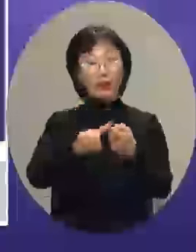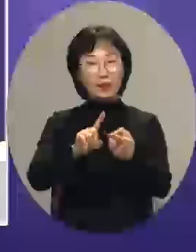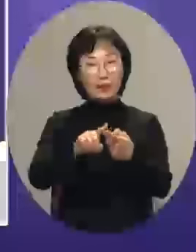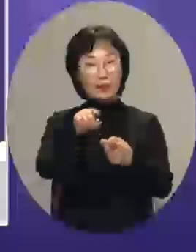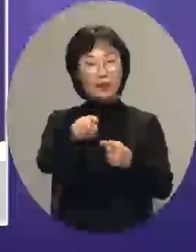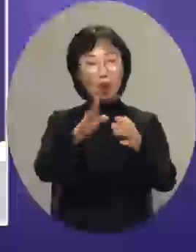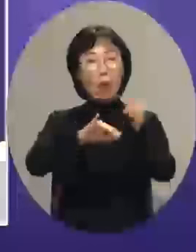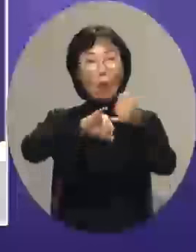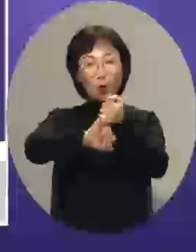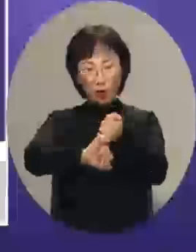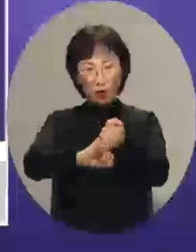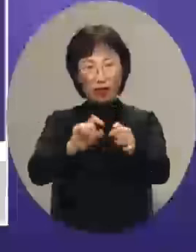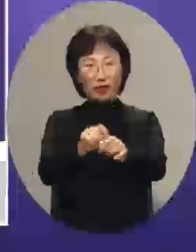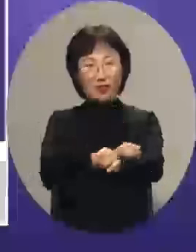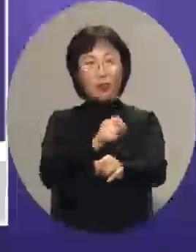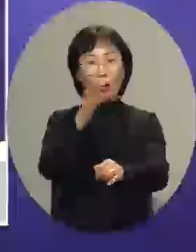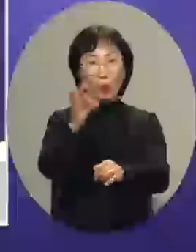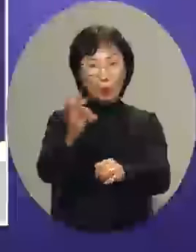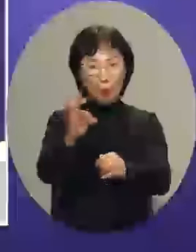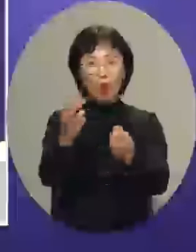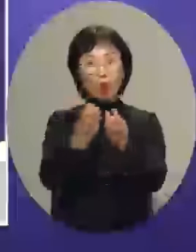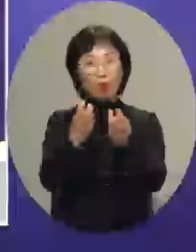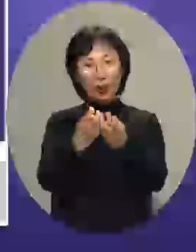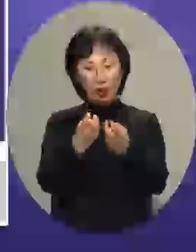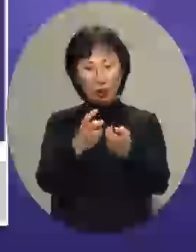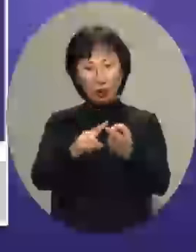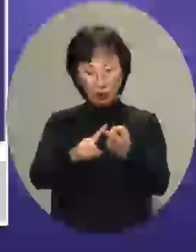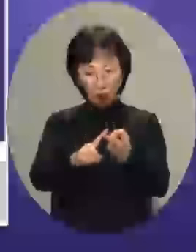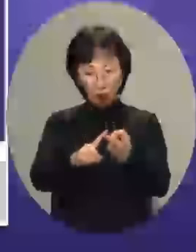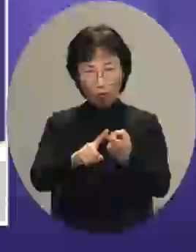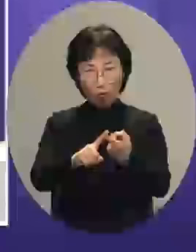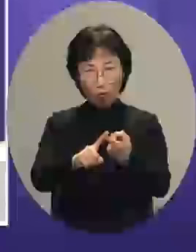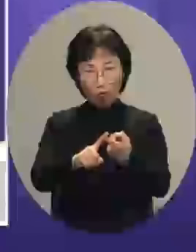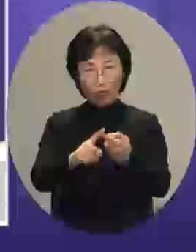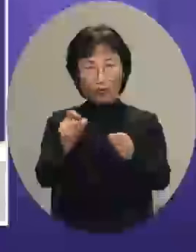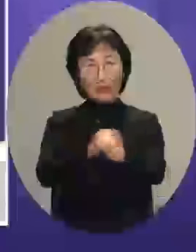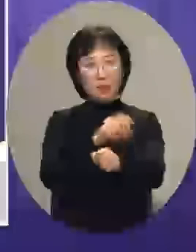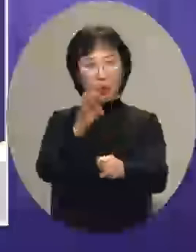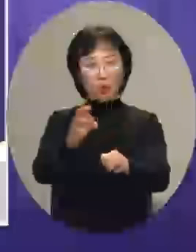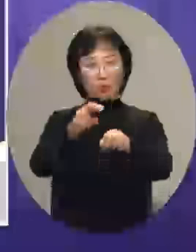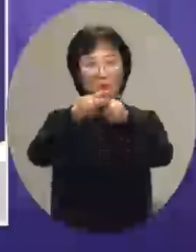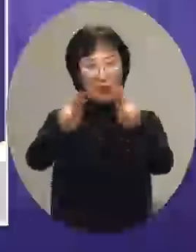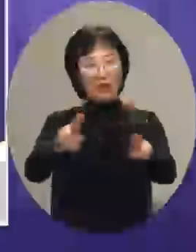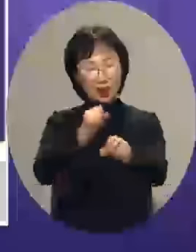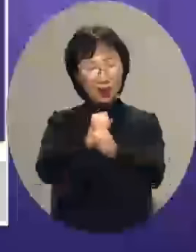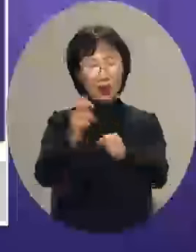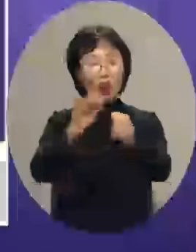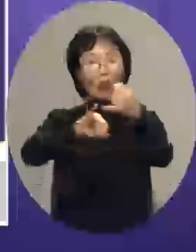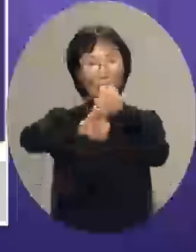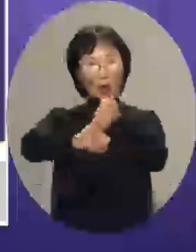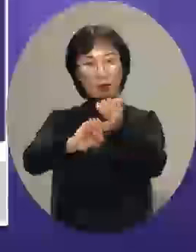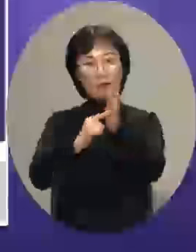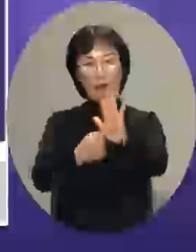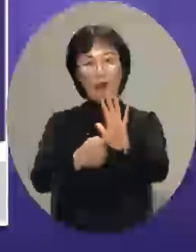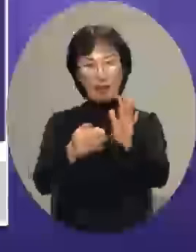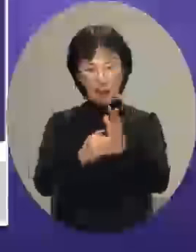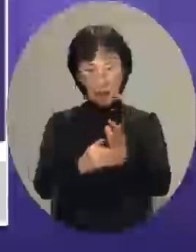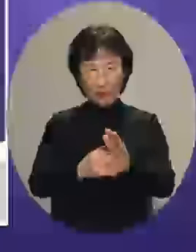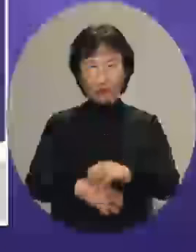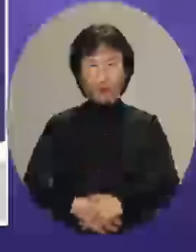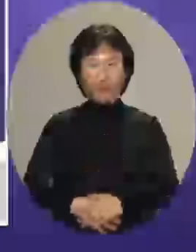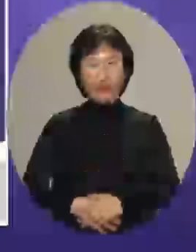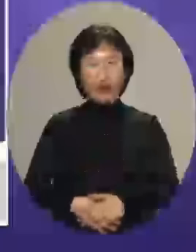공약에 이 특활비 없애겠다고 말씀했는데 맞습니까? 네, 맞습니다. 특활비를 폐지하겠다는 것이 저희 공약입니다. 근데 제가 보기에는